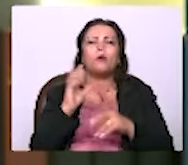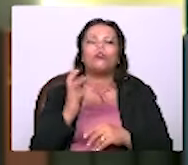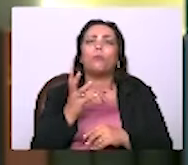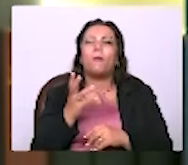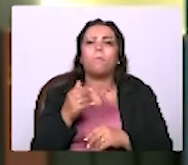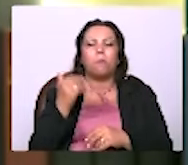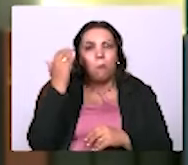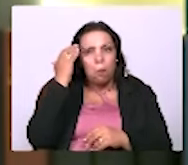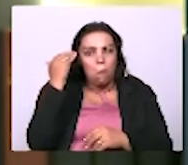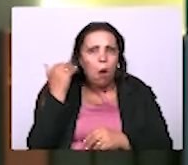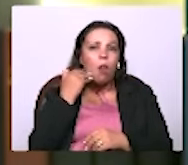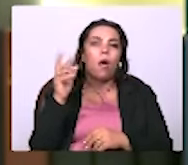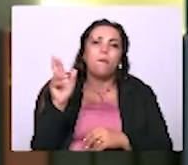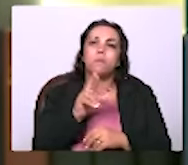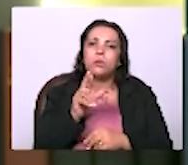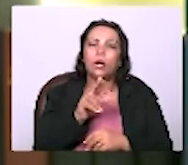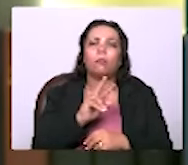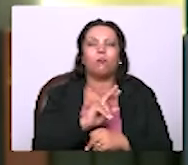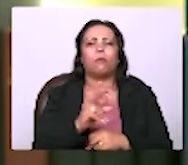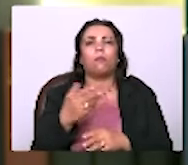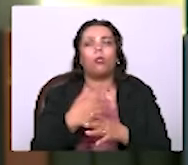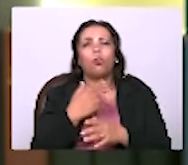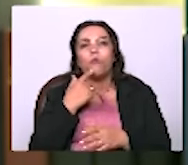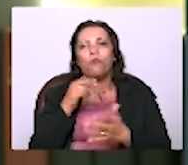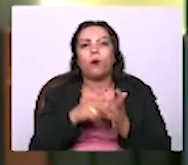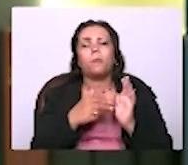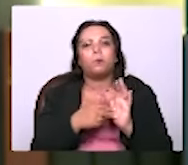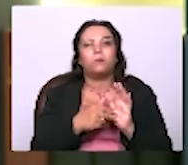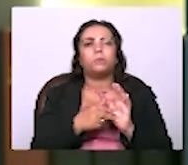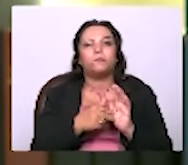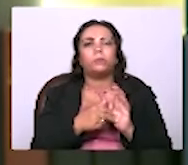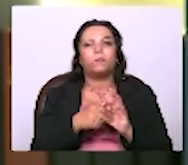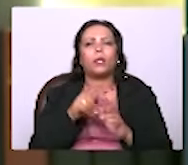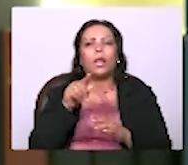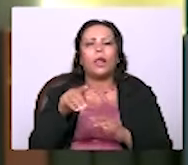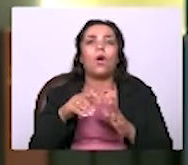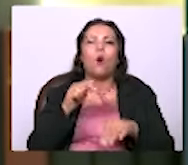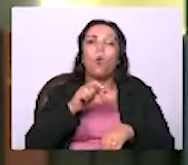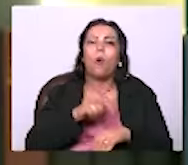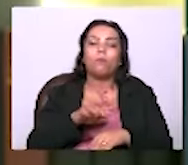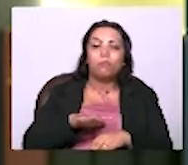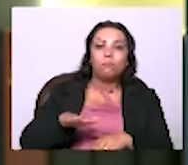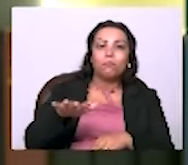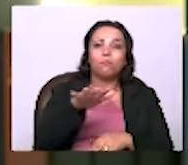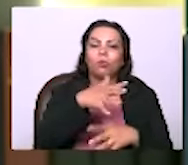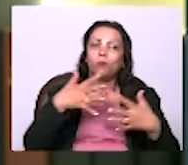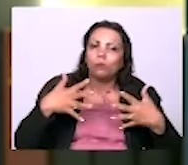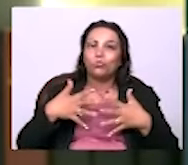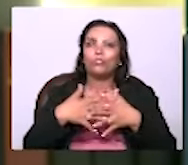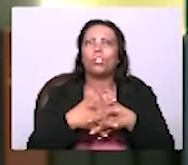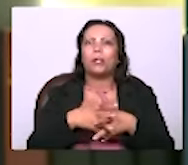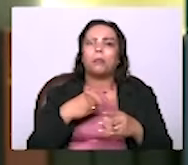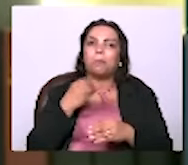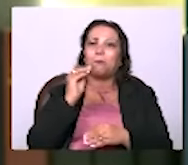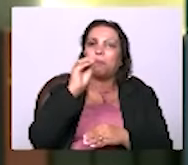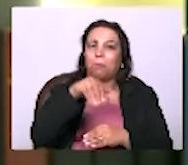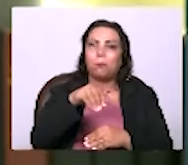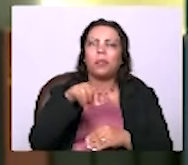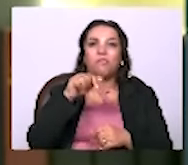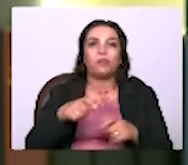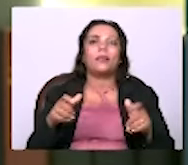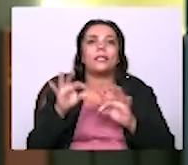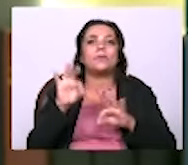والمراه والاقباط وغيرهم ان هم يبقوا ليه مساحه من المشاركه والتمثيل السياسي في